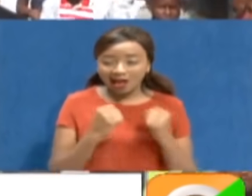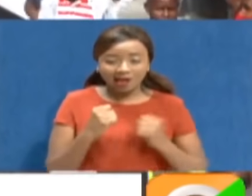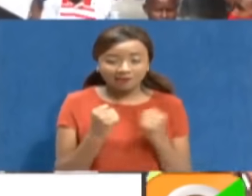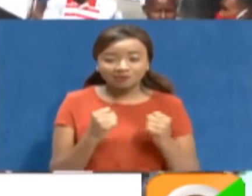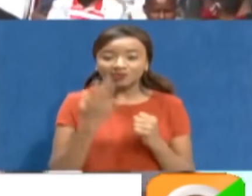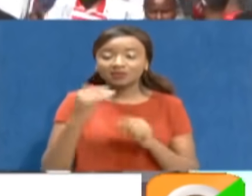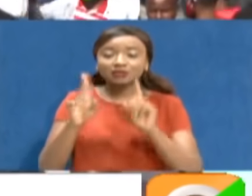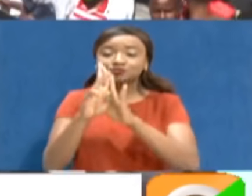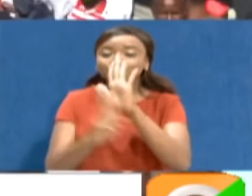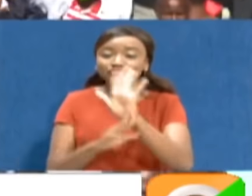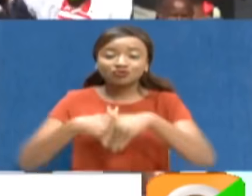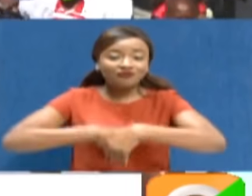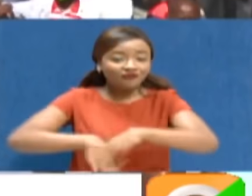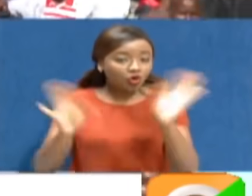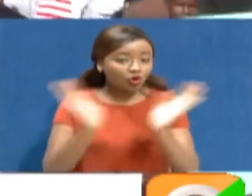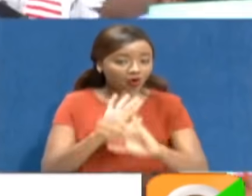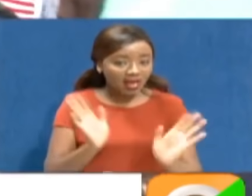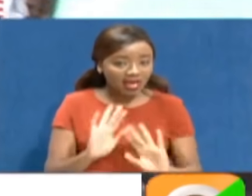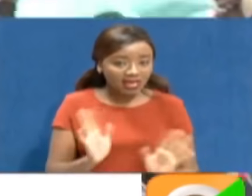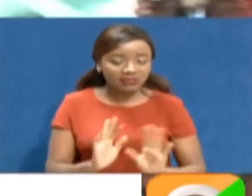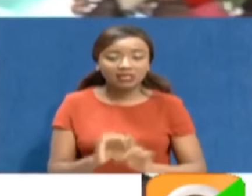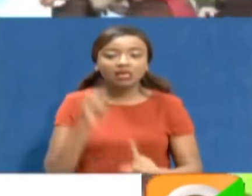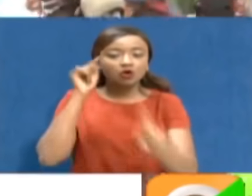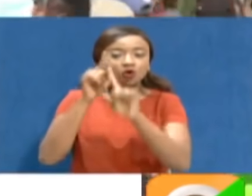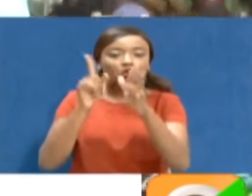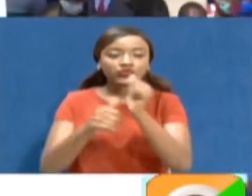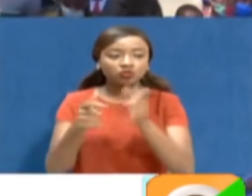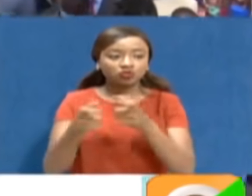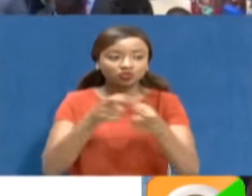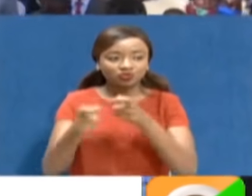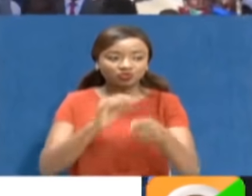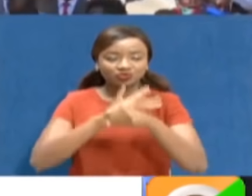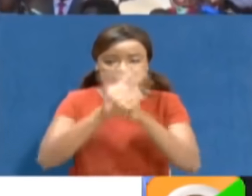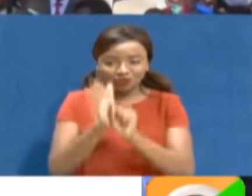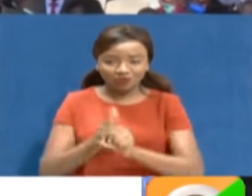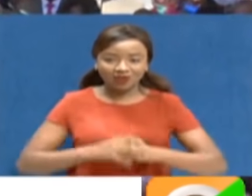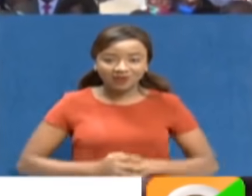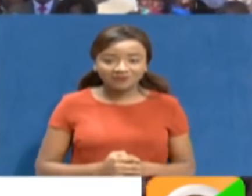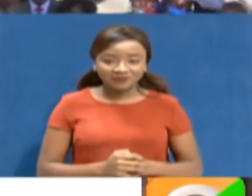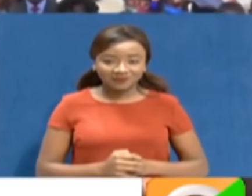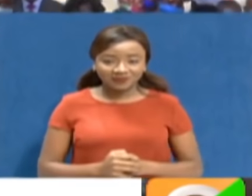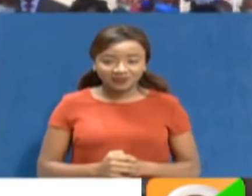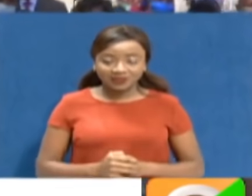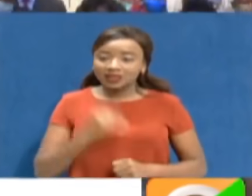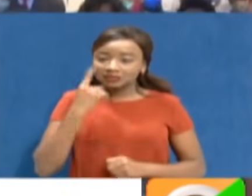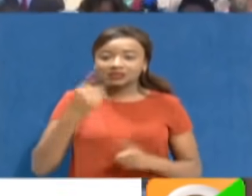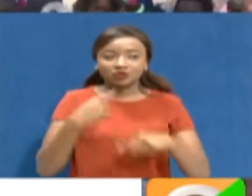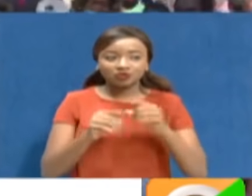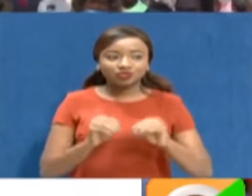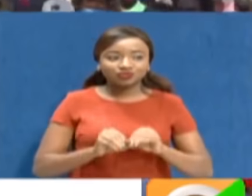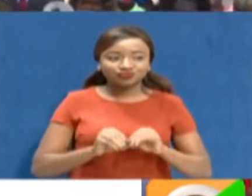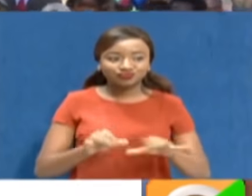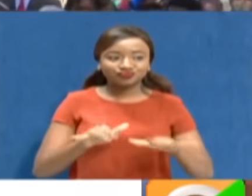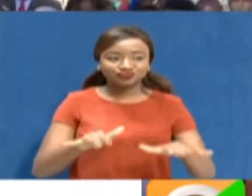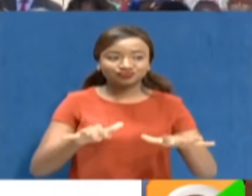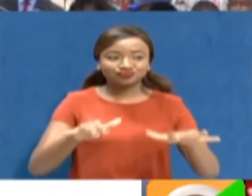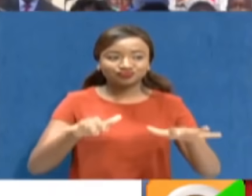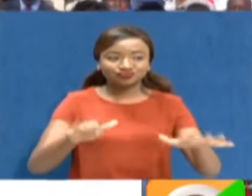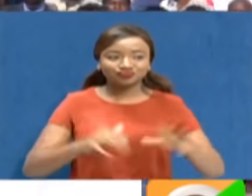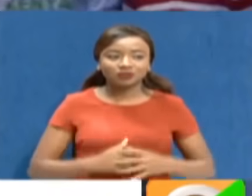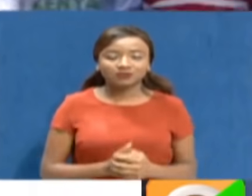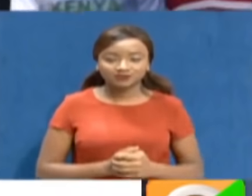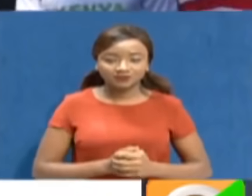Wizara ya Afya ili kuzuia maambukizi ya virusi vya corona ambavyo vinasambaa kwa haraka.